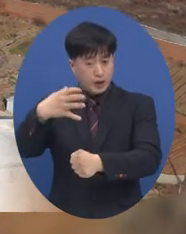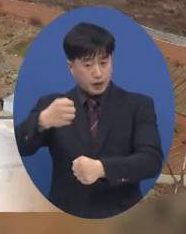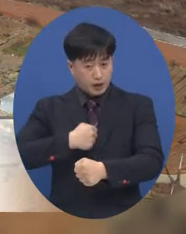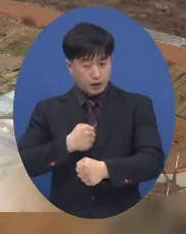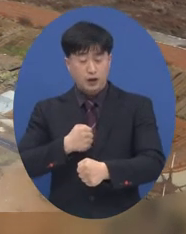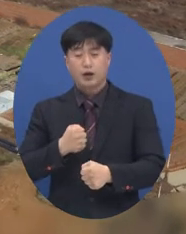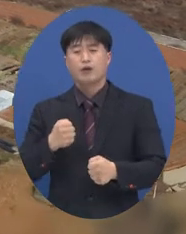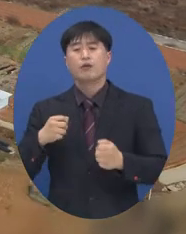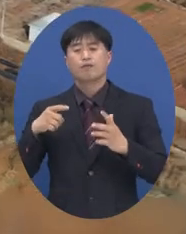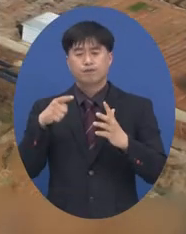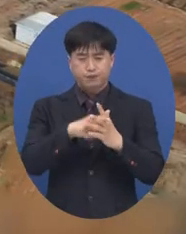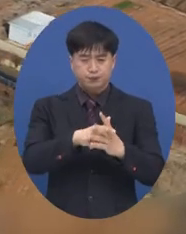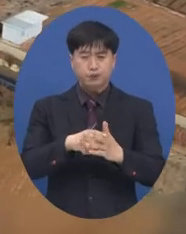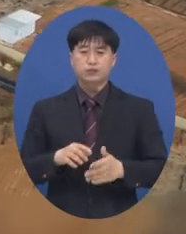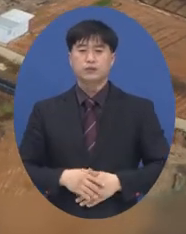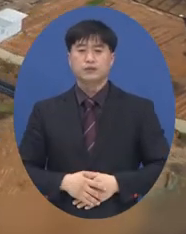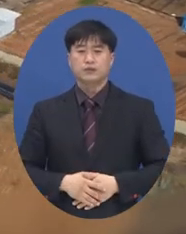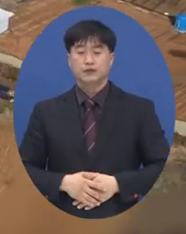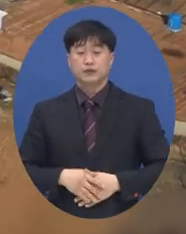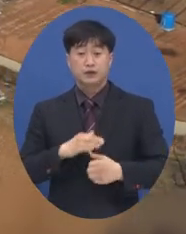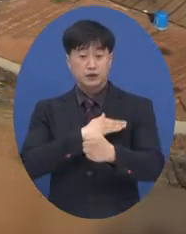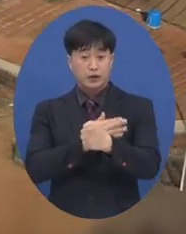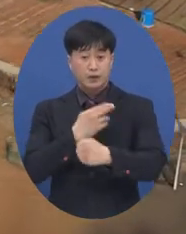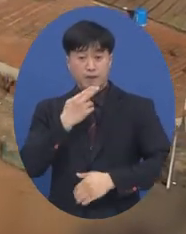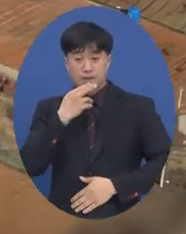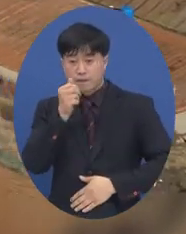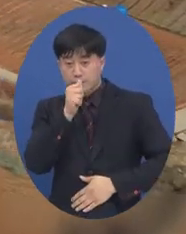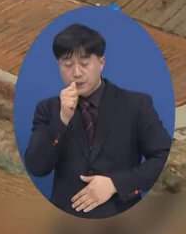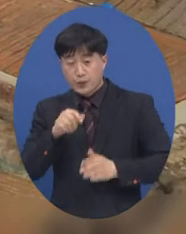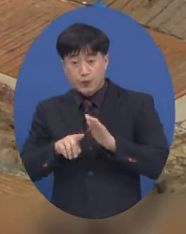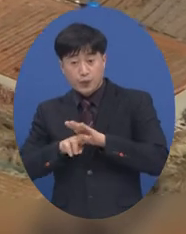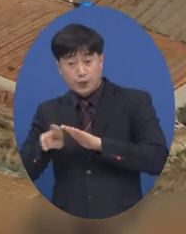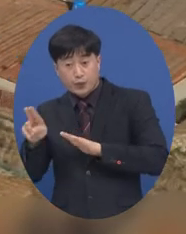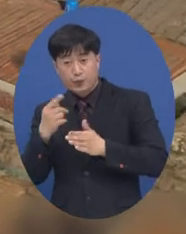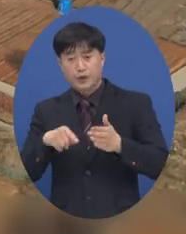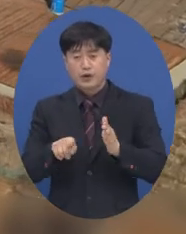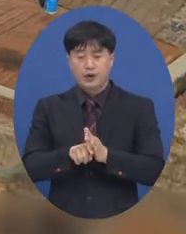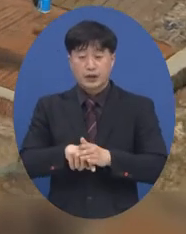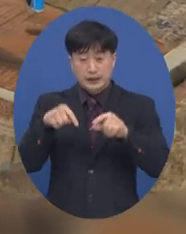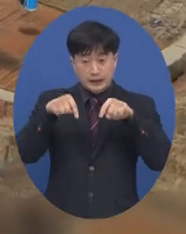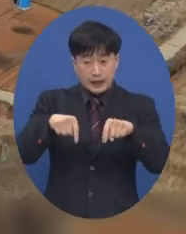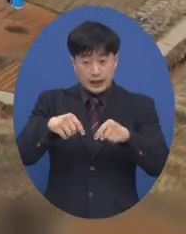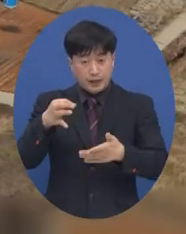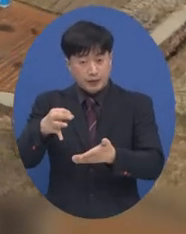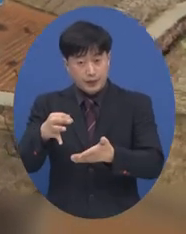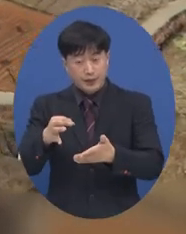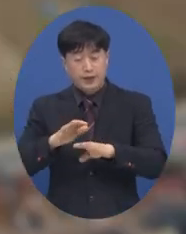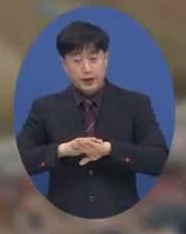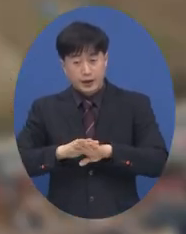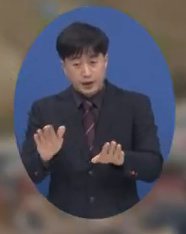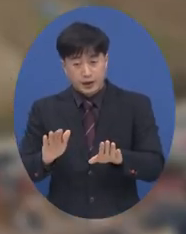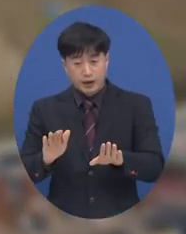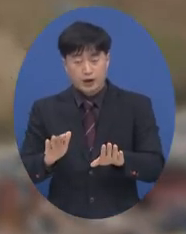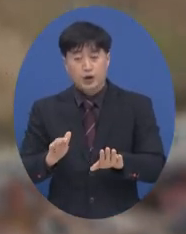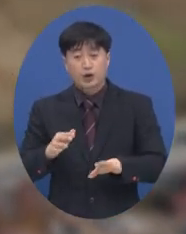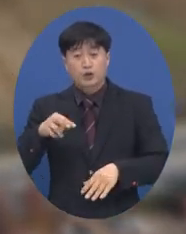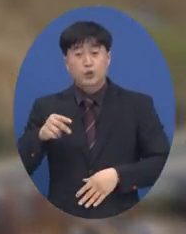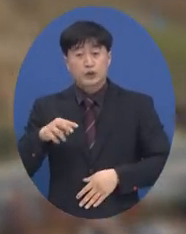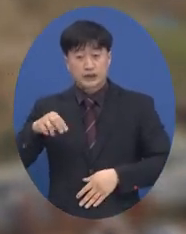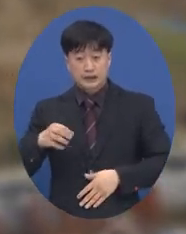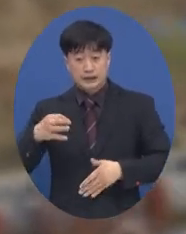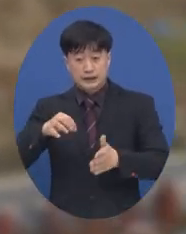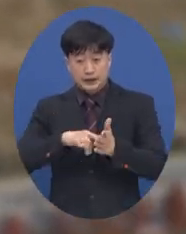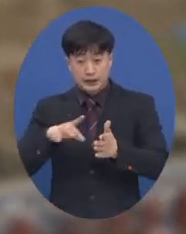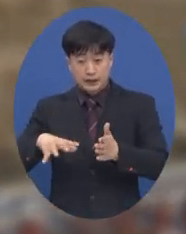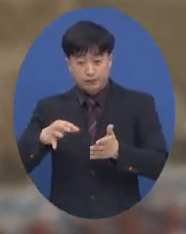경기도에 덜미를 잡혔습니다. 무자격 중개를 회피하기 위해 부동산 컨설팅 비용으로 처리하면 양도소득세를 낮출 수